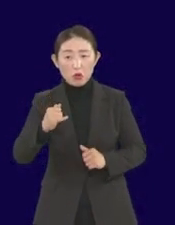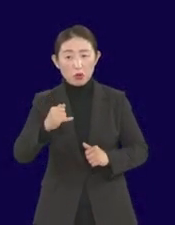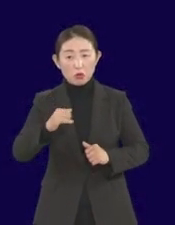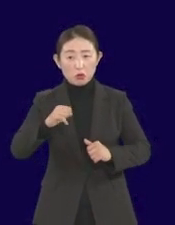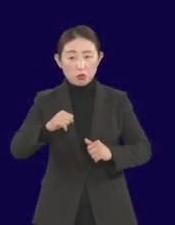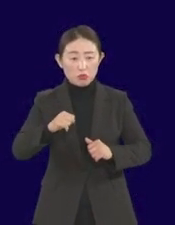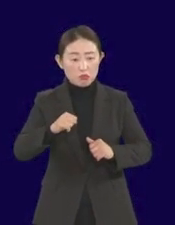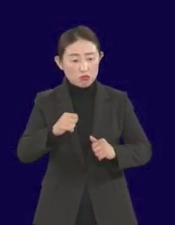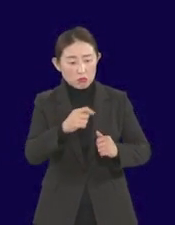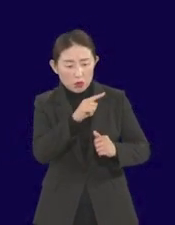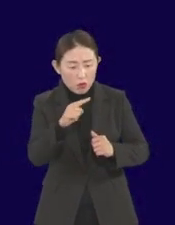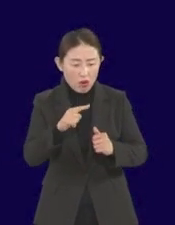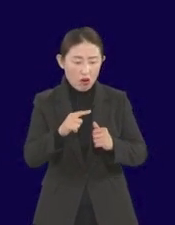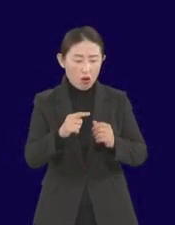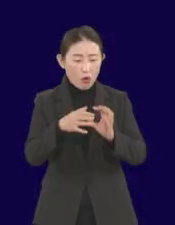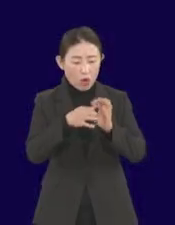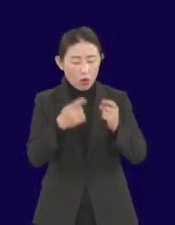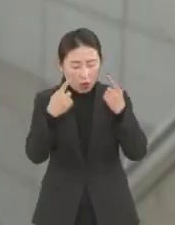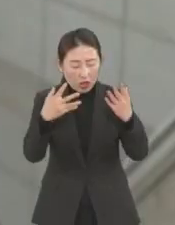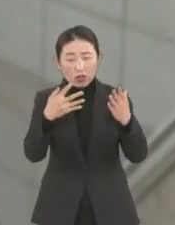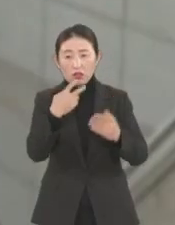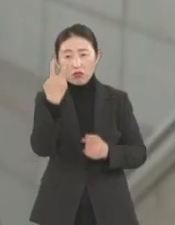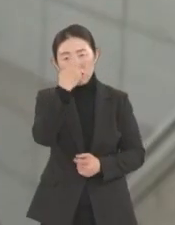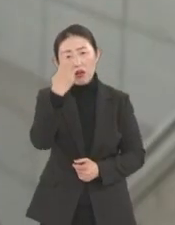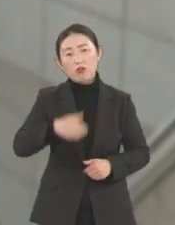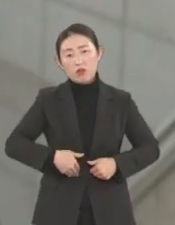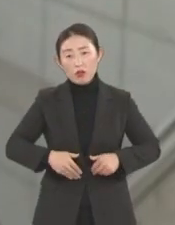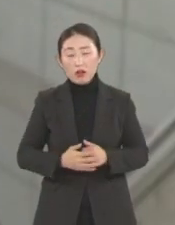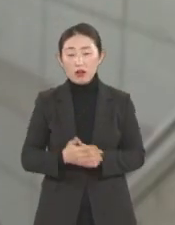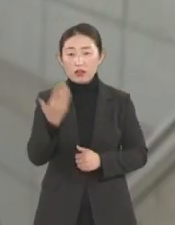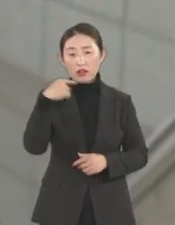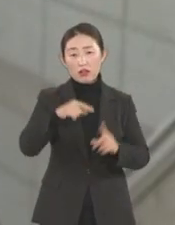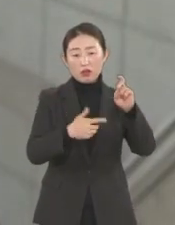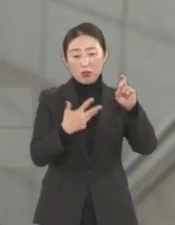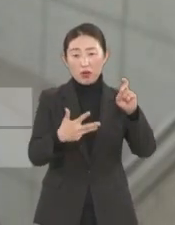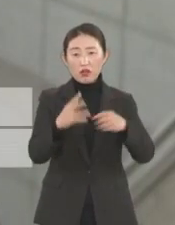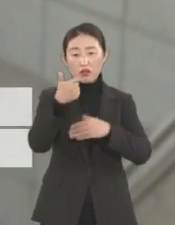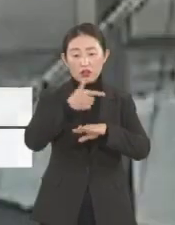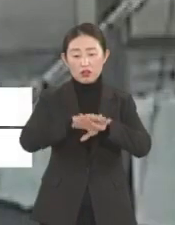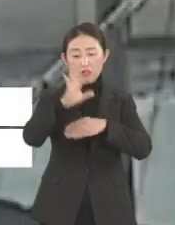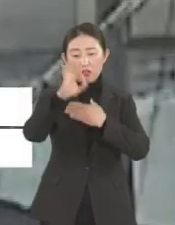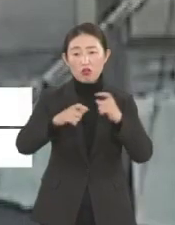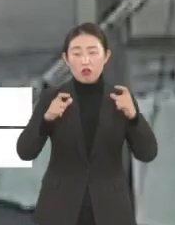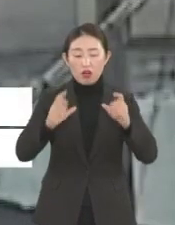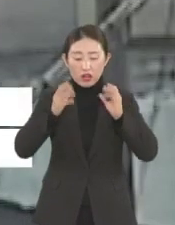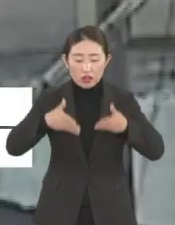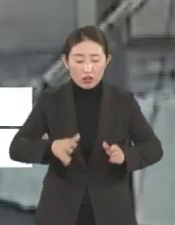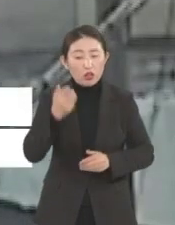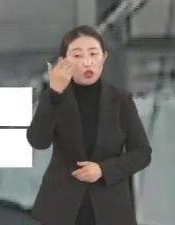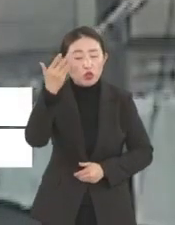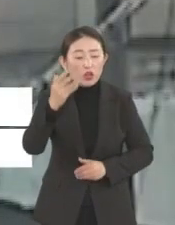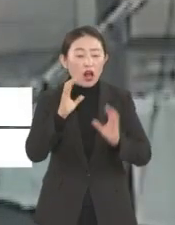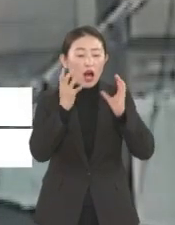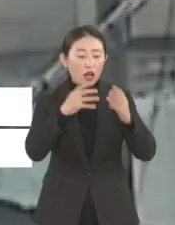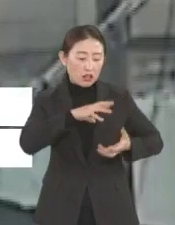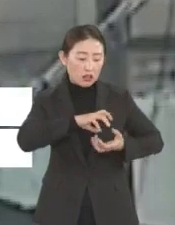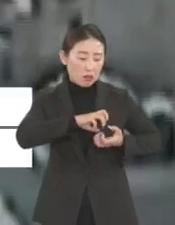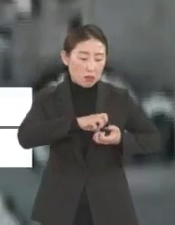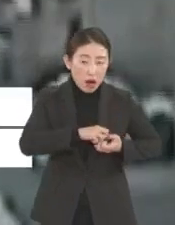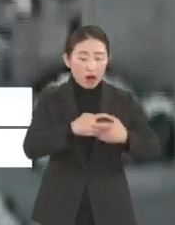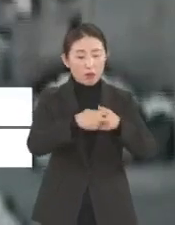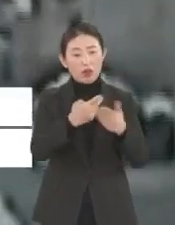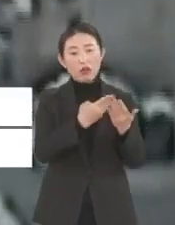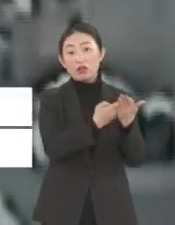관계를 확인도 하고 관리를 해야죠. 지난 8일 대전 서구에서 생후 9개월 된 아기가 심정지 상태로